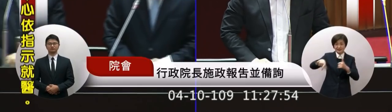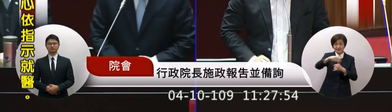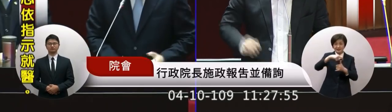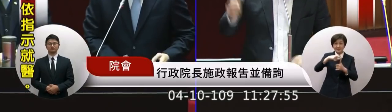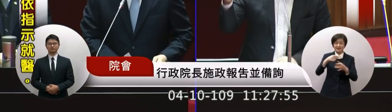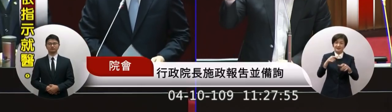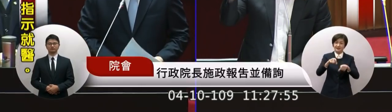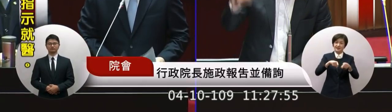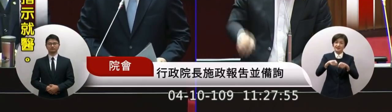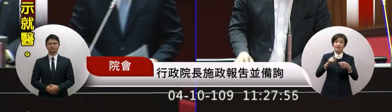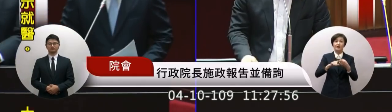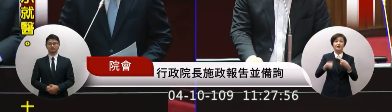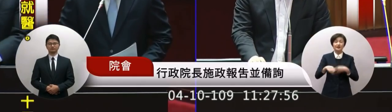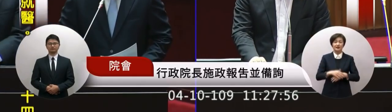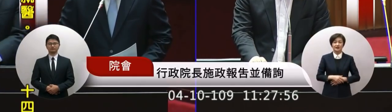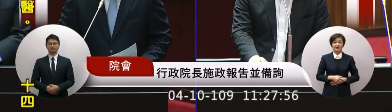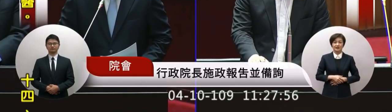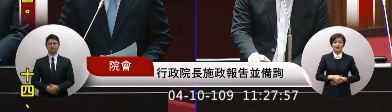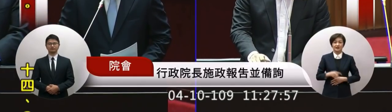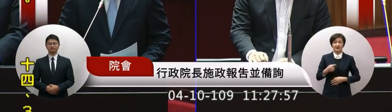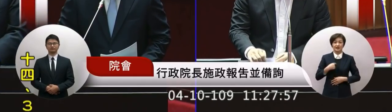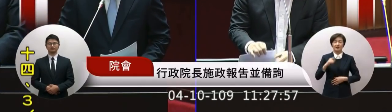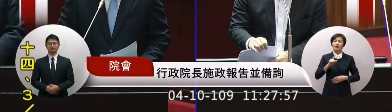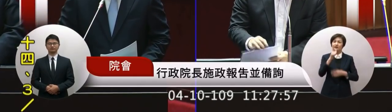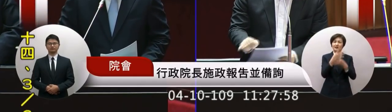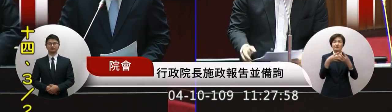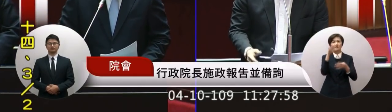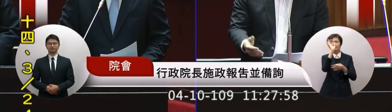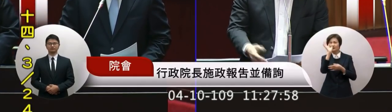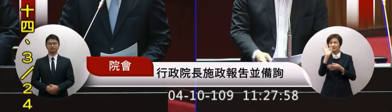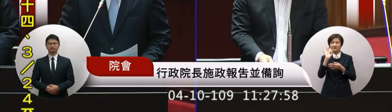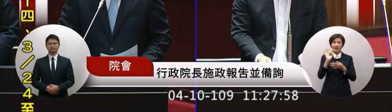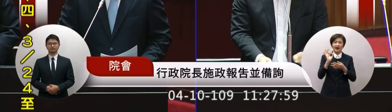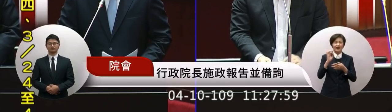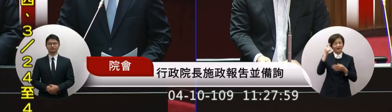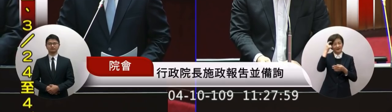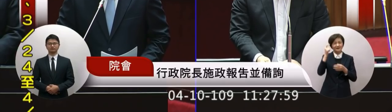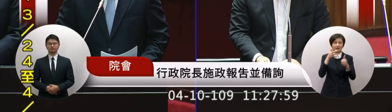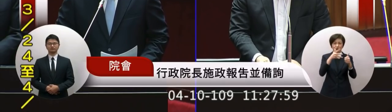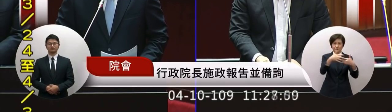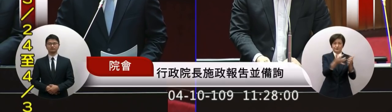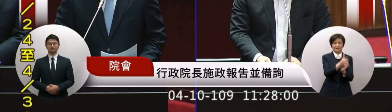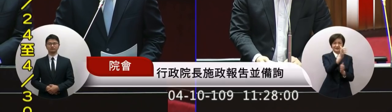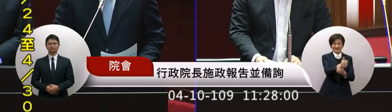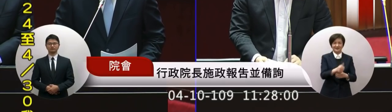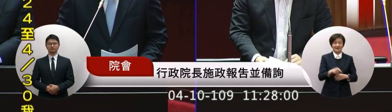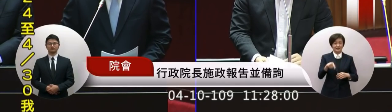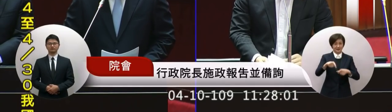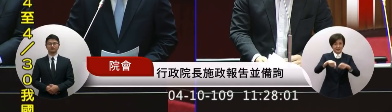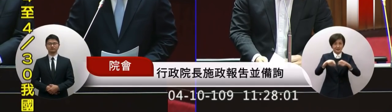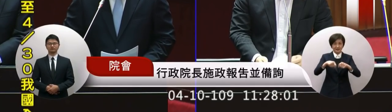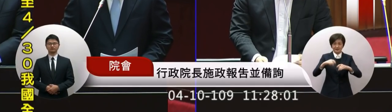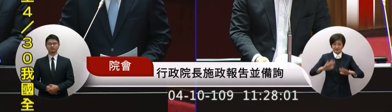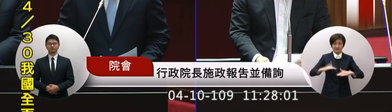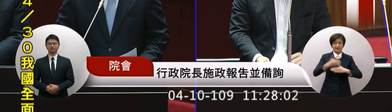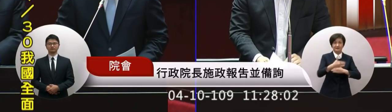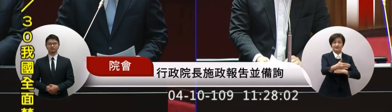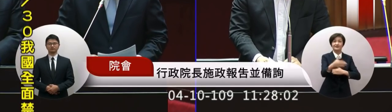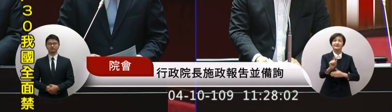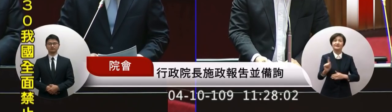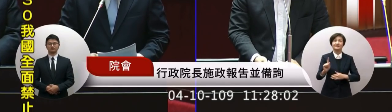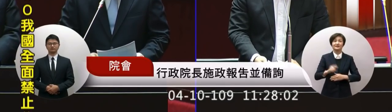摆查的文也是甲部会甲这个网络顶观看的资料，啊，想要请教一下部长，即摆这个计划进行的进度如